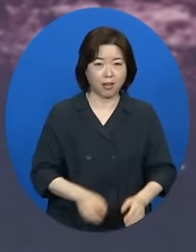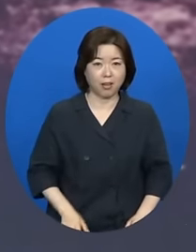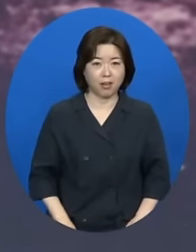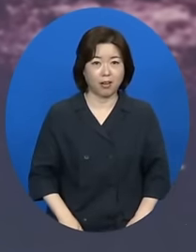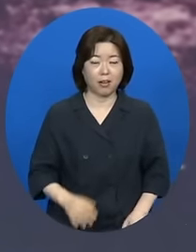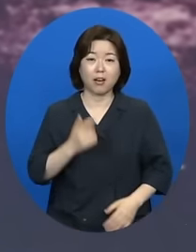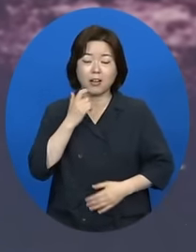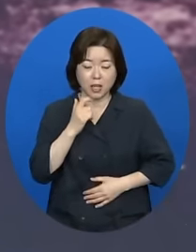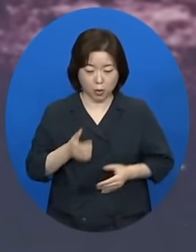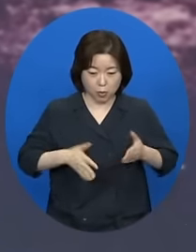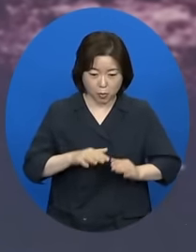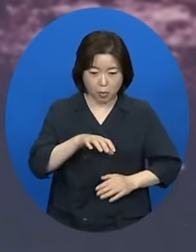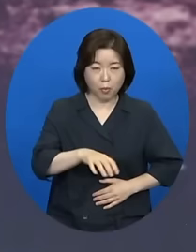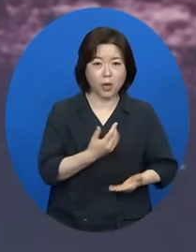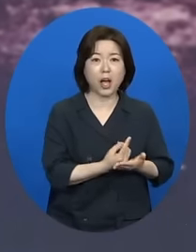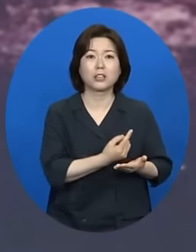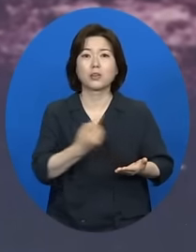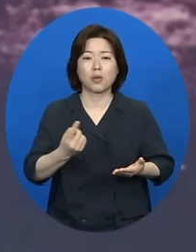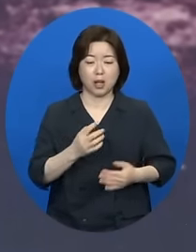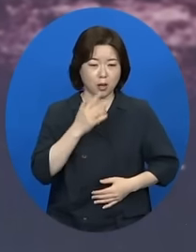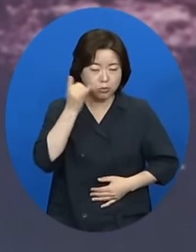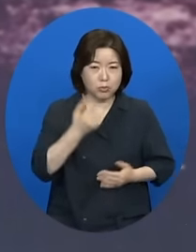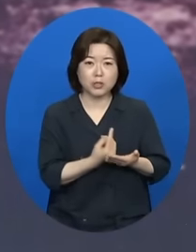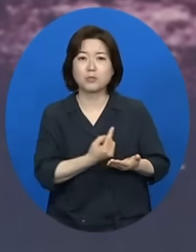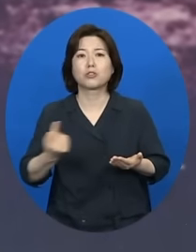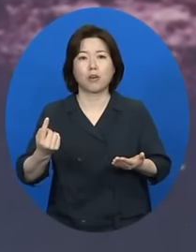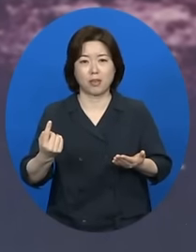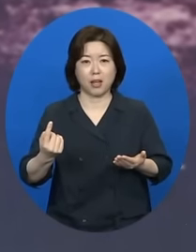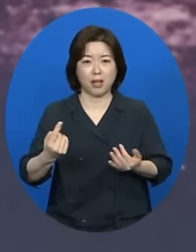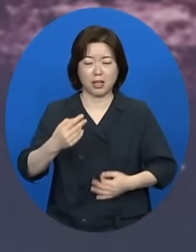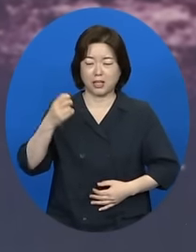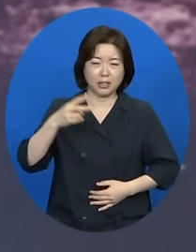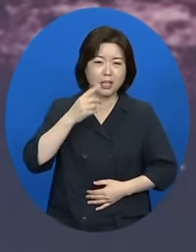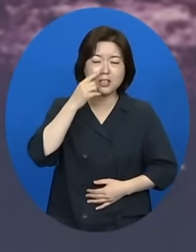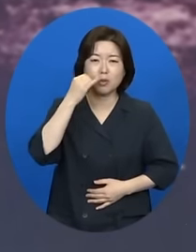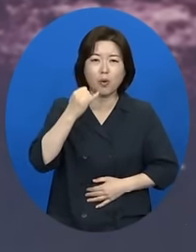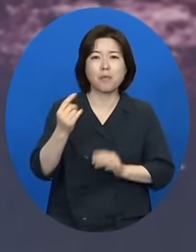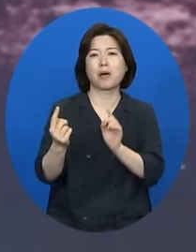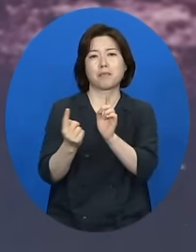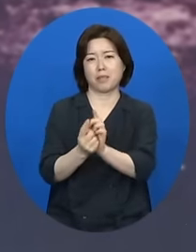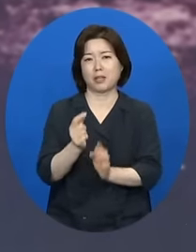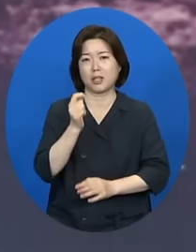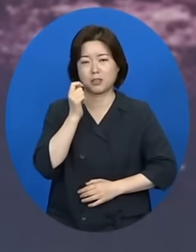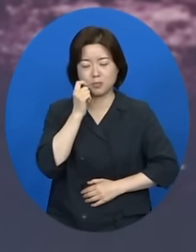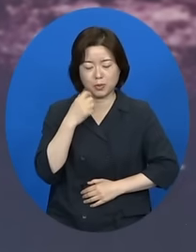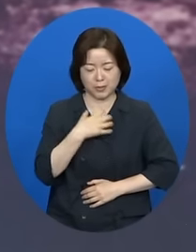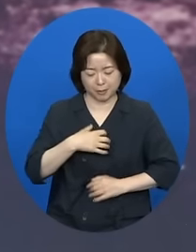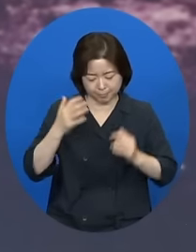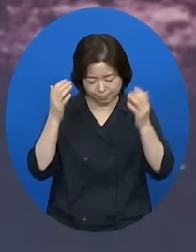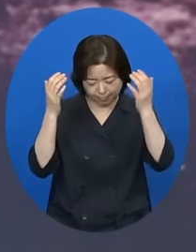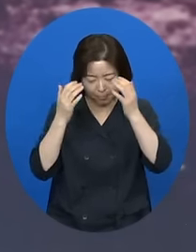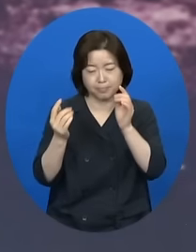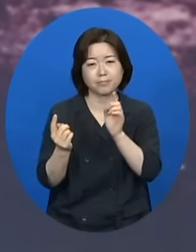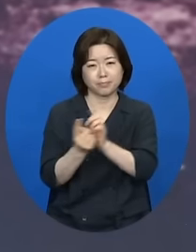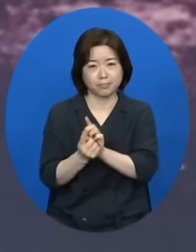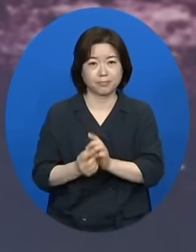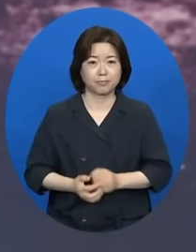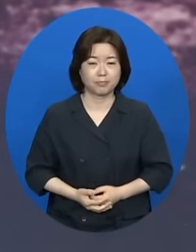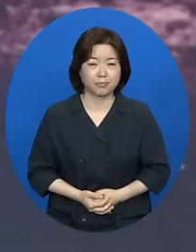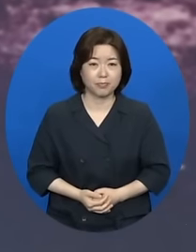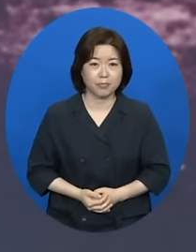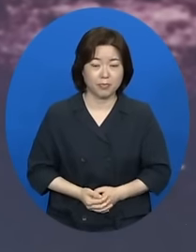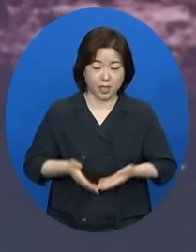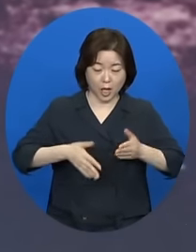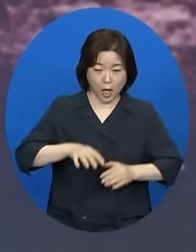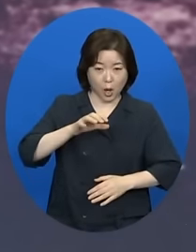했고 부모님을 떠나야 했습니다. 다시는 어머니를 볼 수 없는 그런 고통을 겪게 됩니다. 그래서 이제